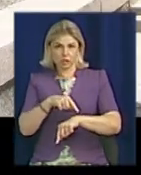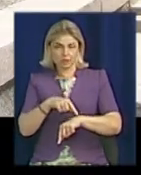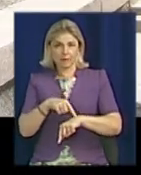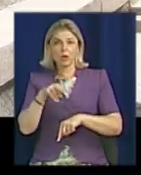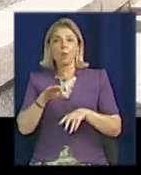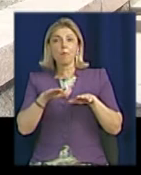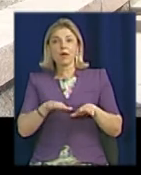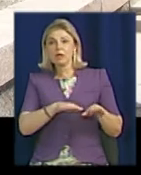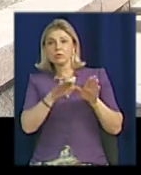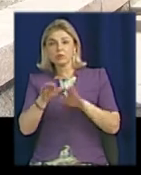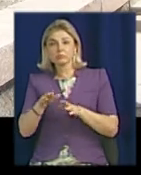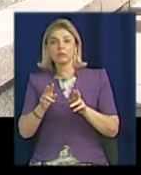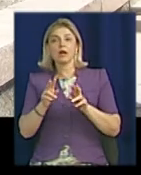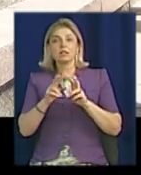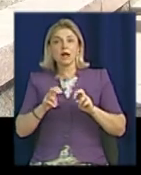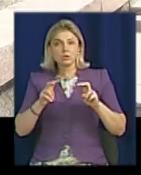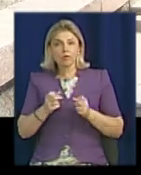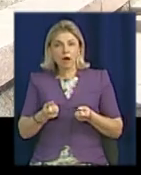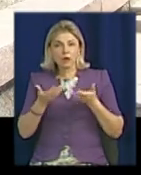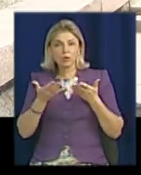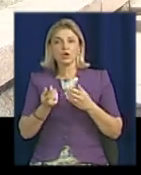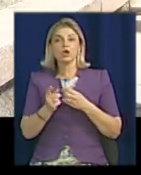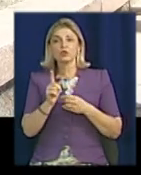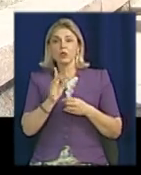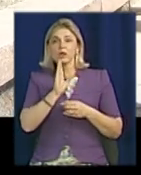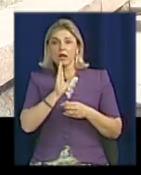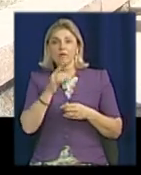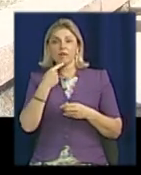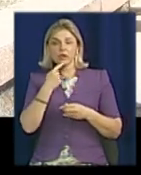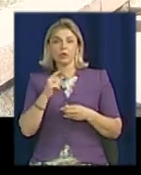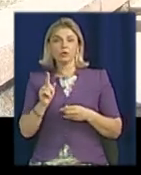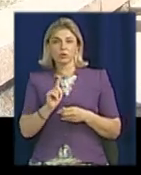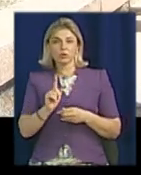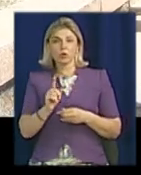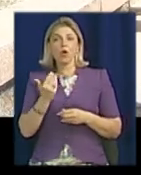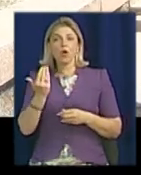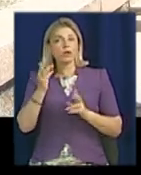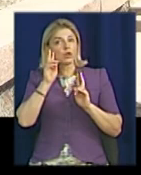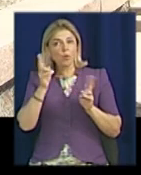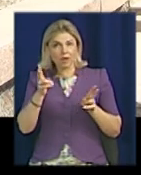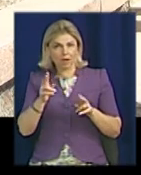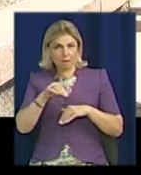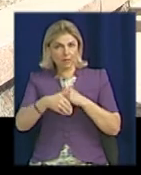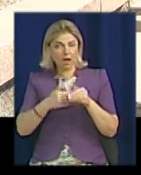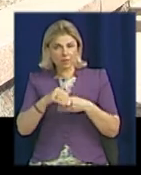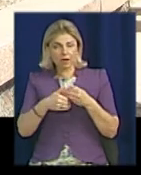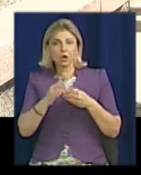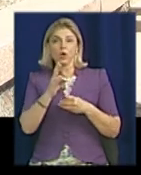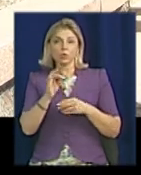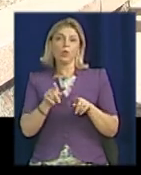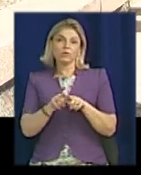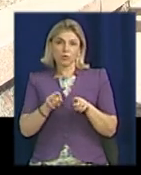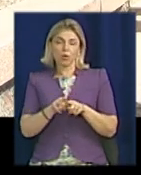прибуттю з'ясувалось, що начебто дівчина казала про те, що вона не вміє плавати, але